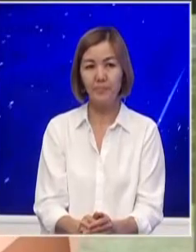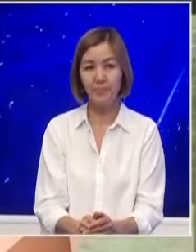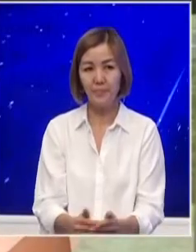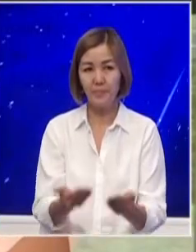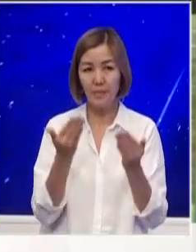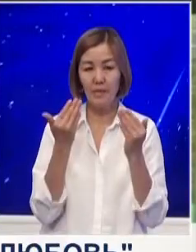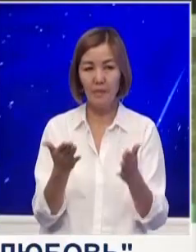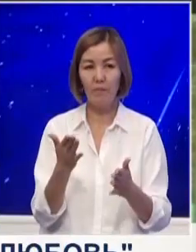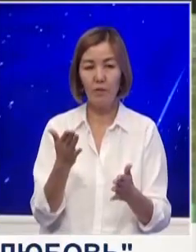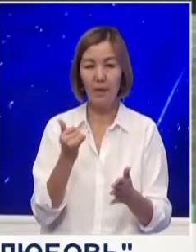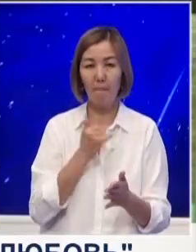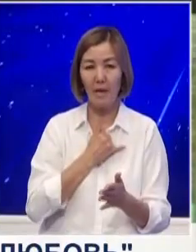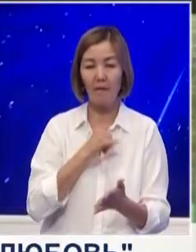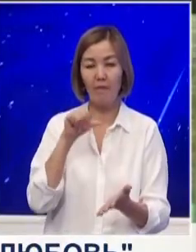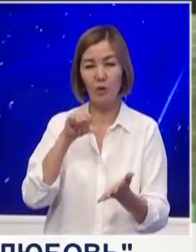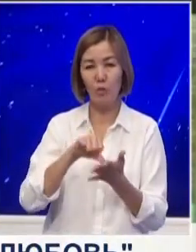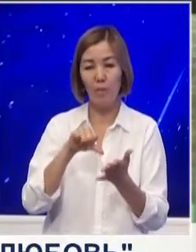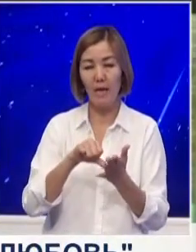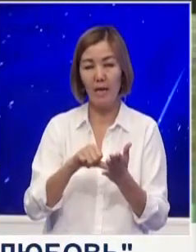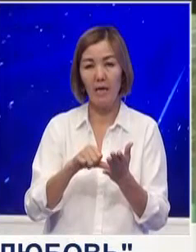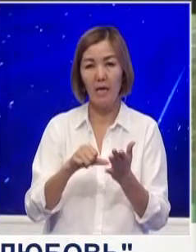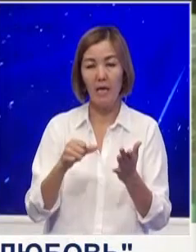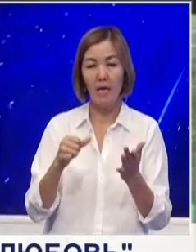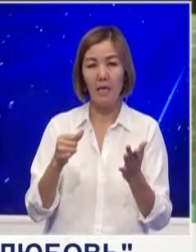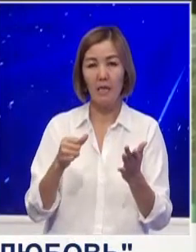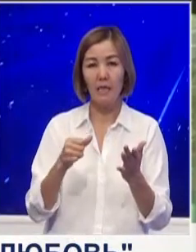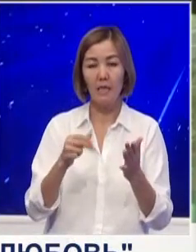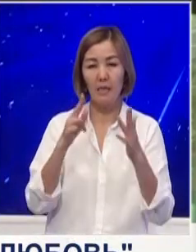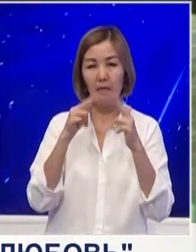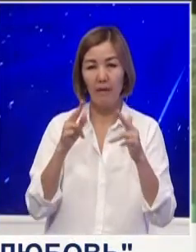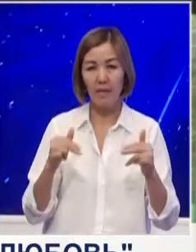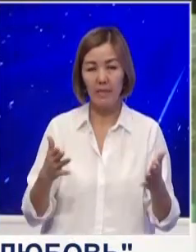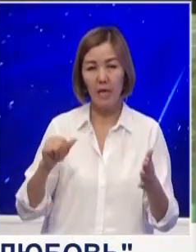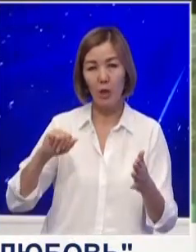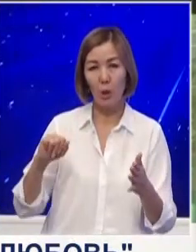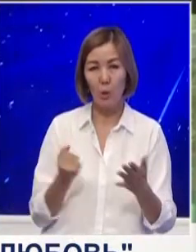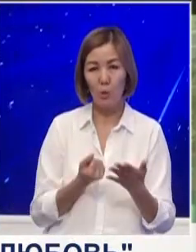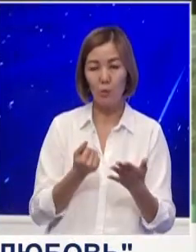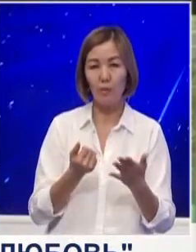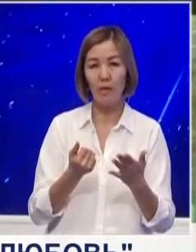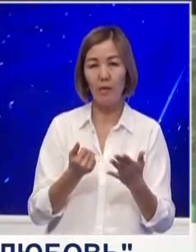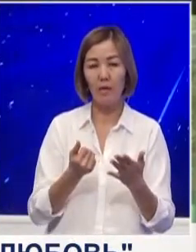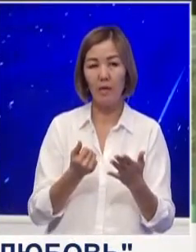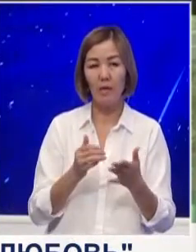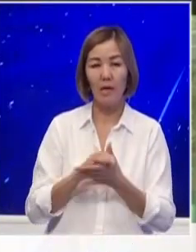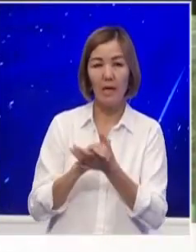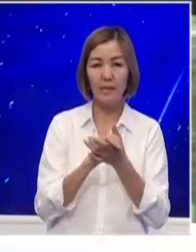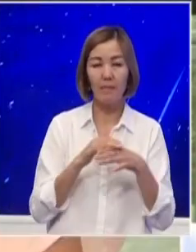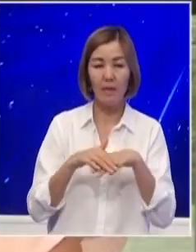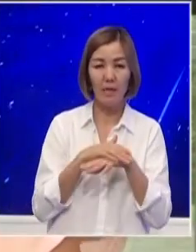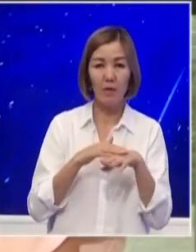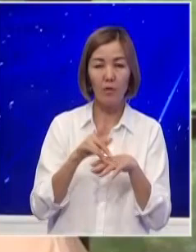Сегодня мы выступали на сцене Дворца дружбы Ассамблеи народа Казахстана в рамках фестиваля